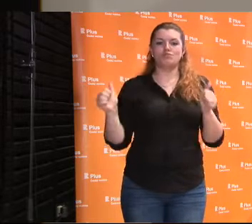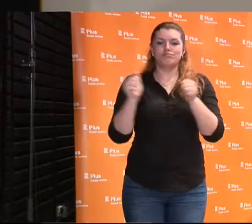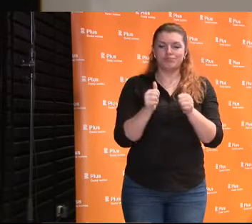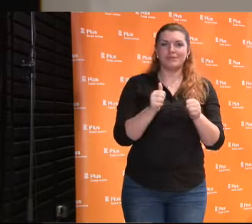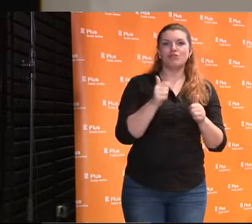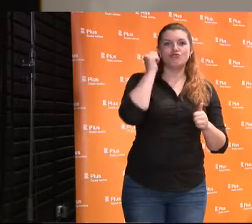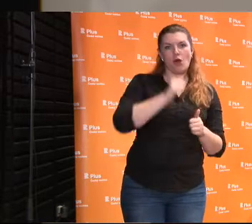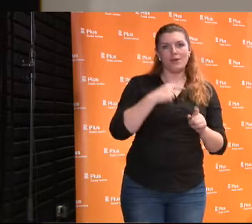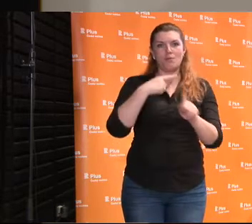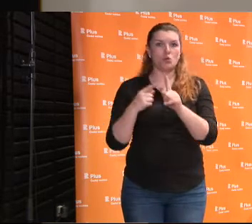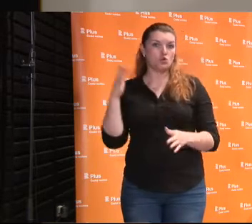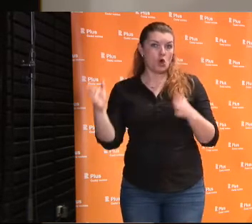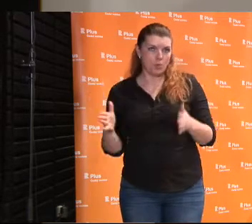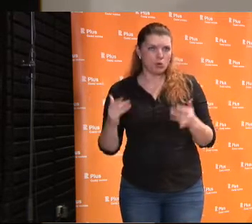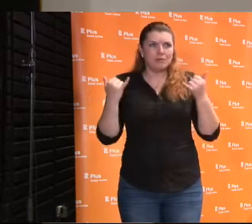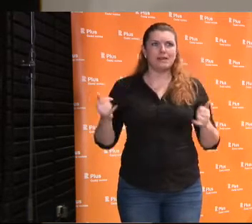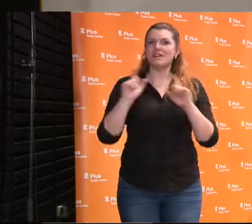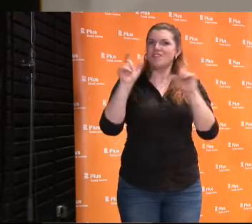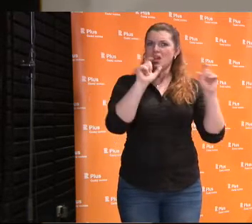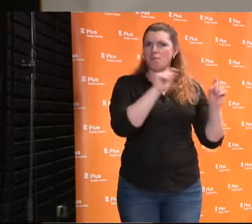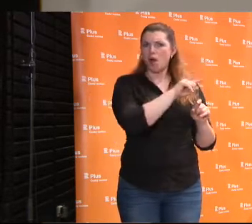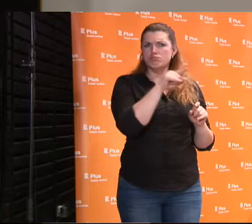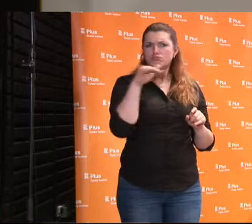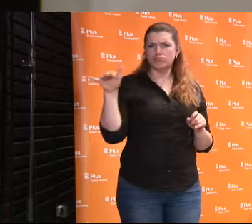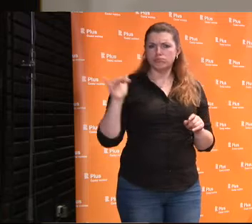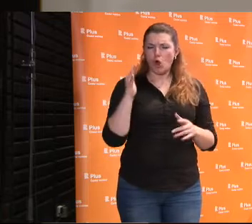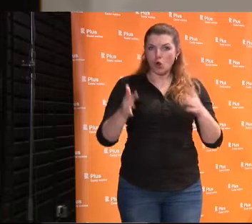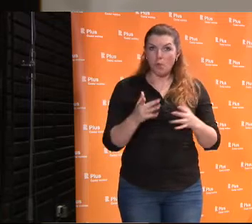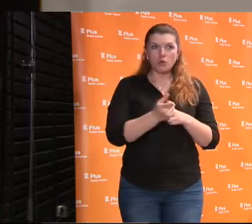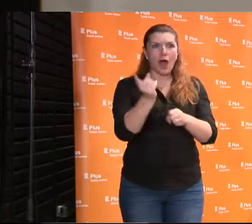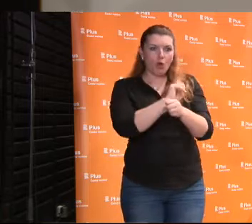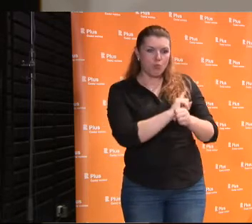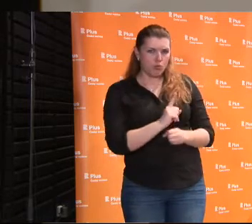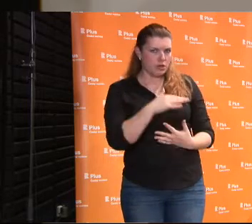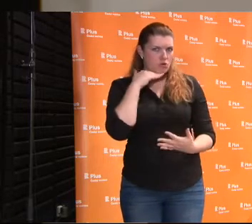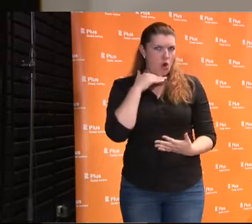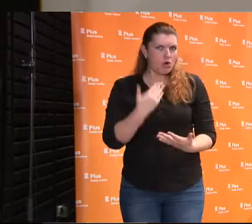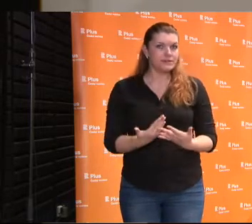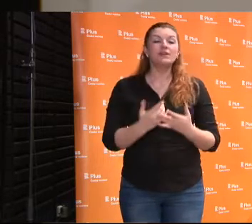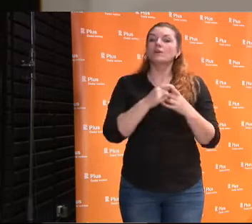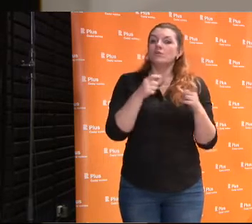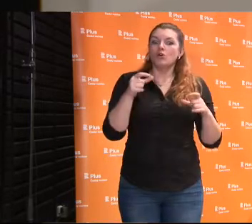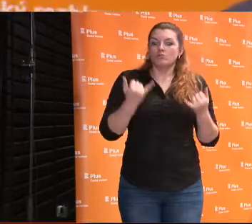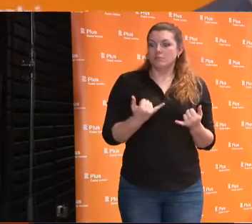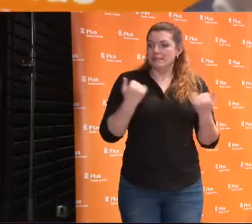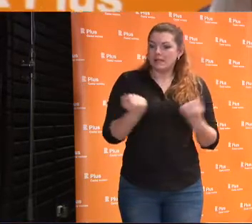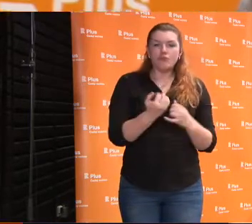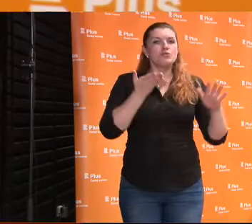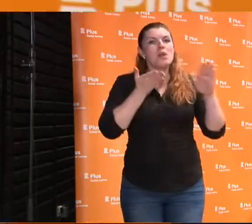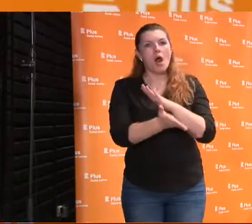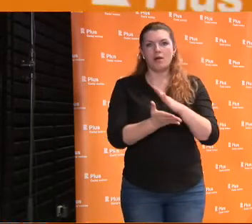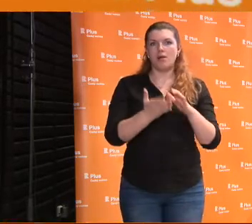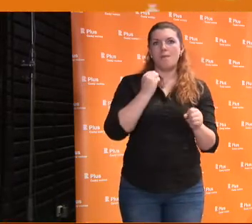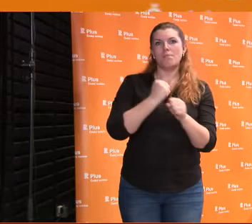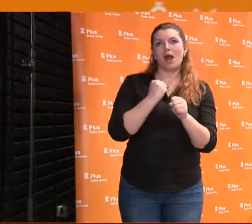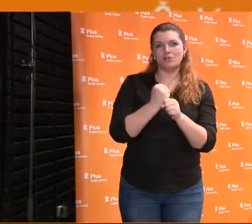podniků robotizuje, ten nákup robotů je poměrně velký a to proto, že skutečně nahrazujeme výrobní sílu nebo